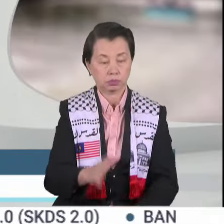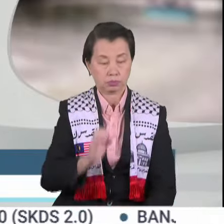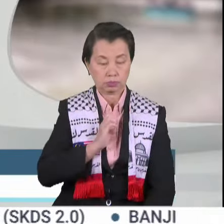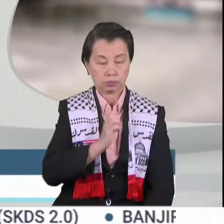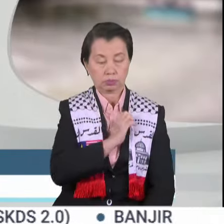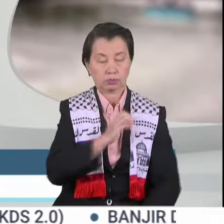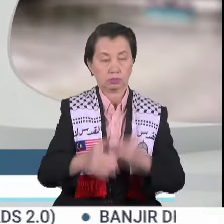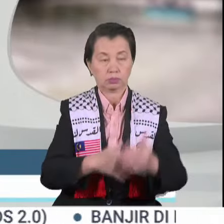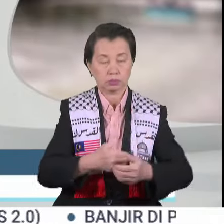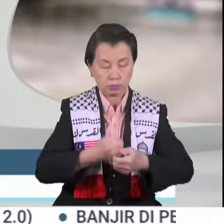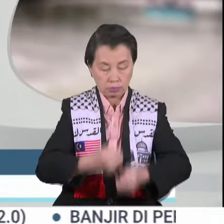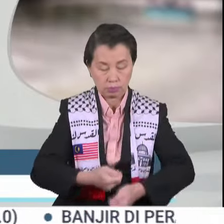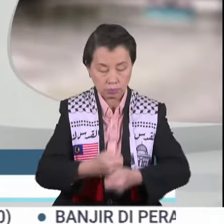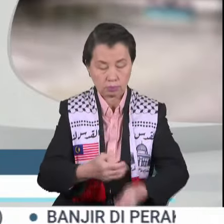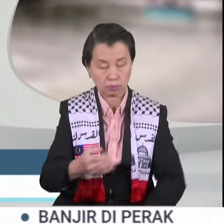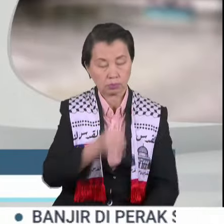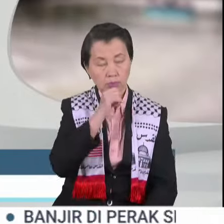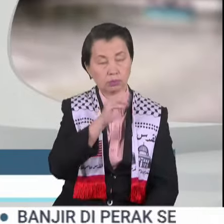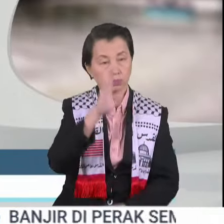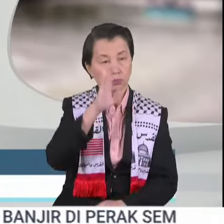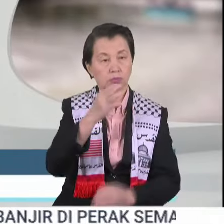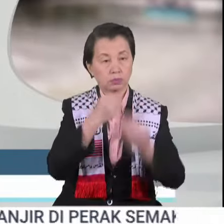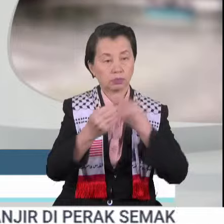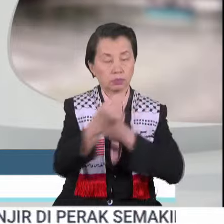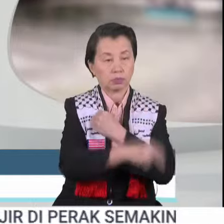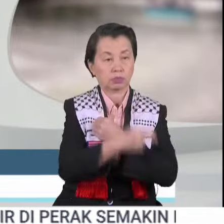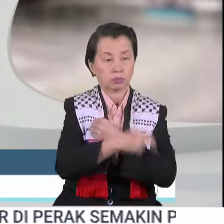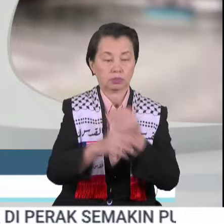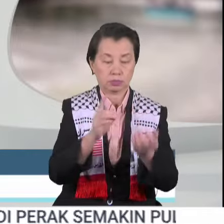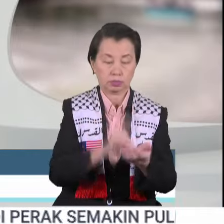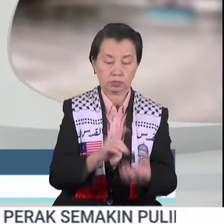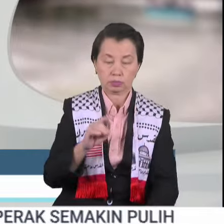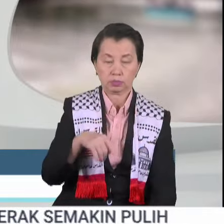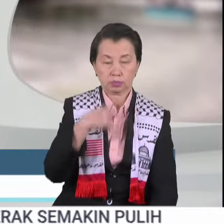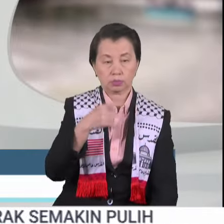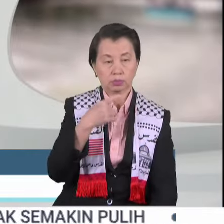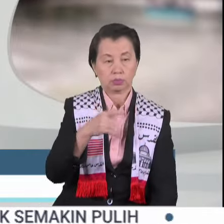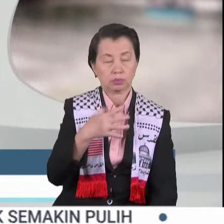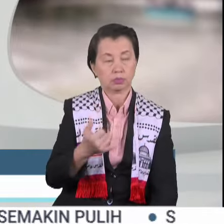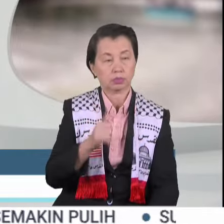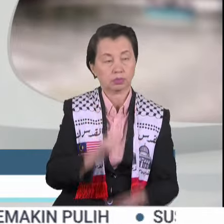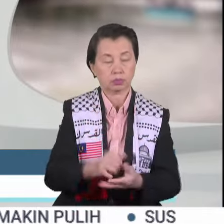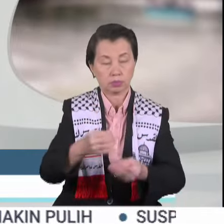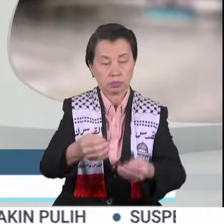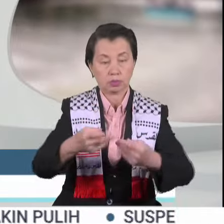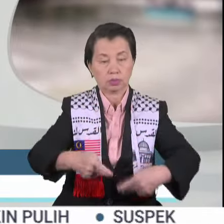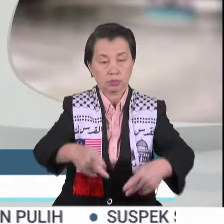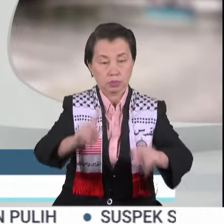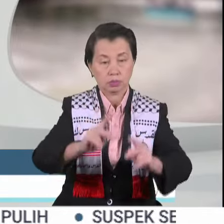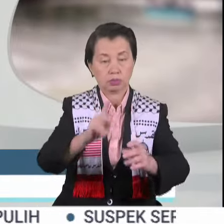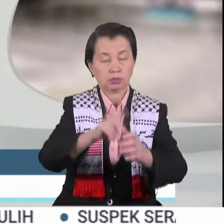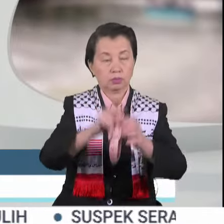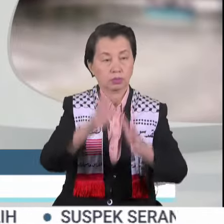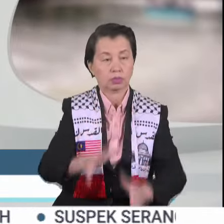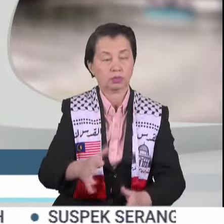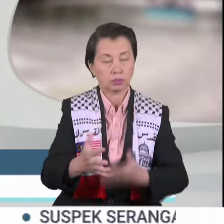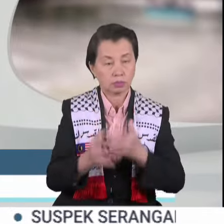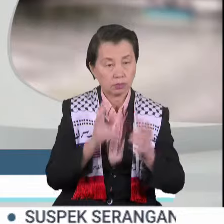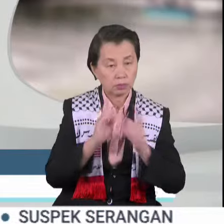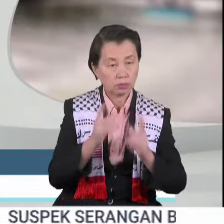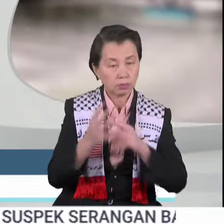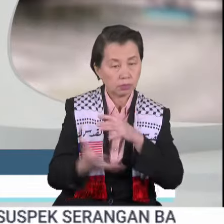Desa, Pertanian dan Keterjaminan Makanan Negeri, Dr. Muhammad Akmal Saleh berkata, ia memberi peluang kepada peserta